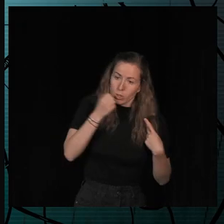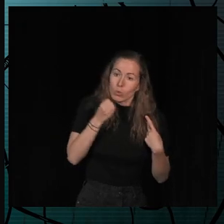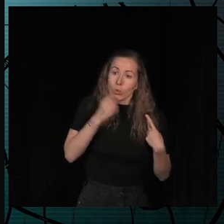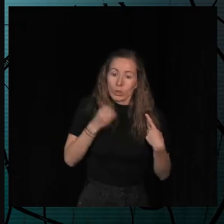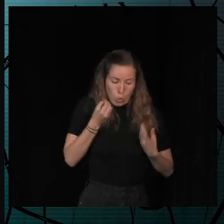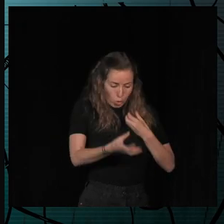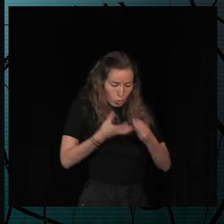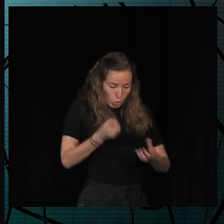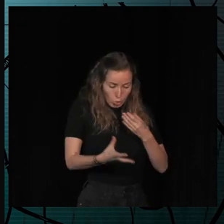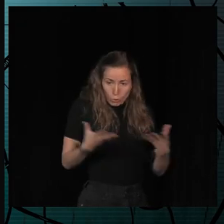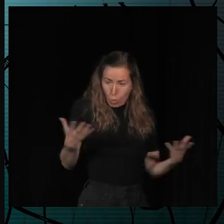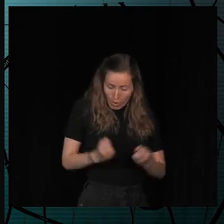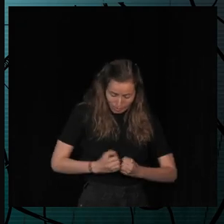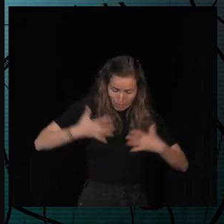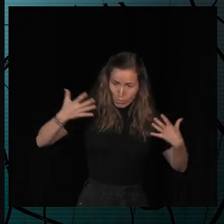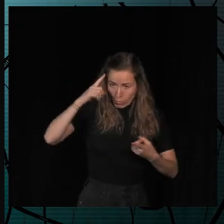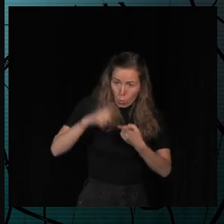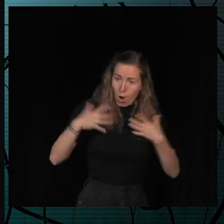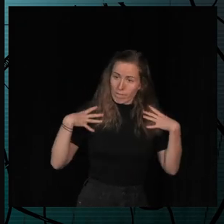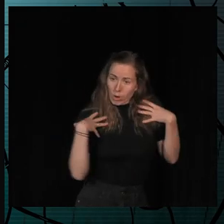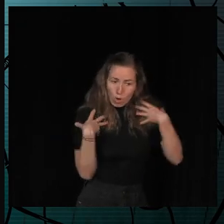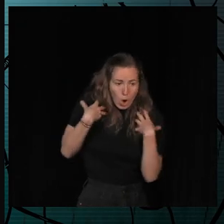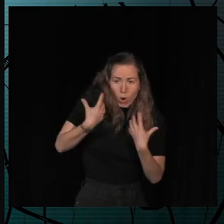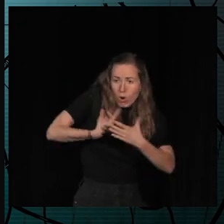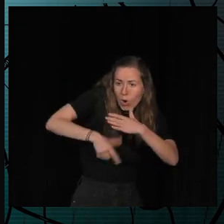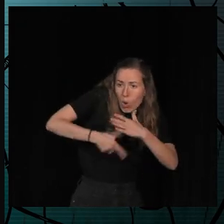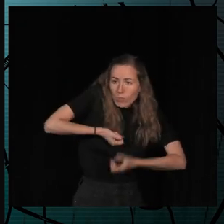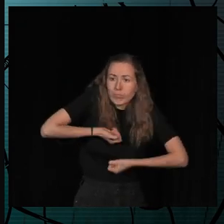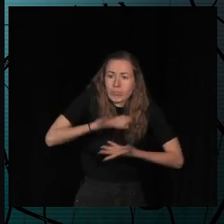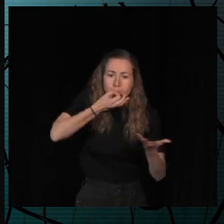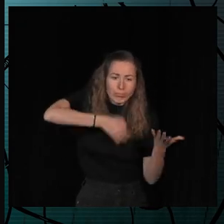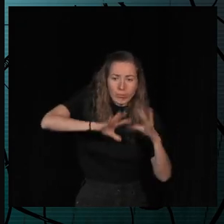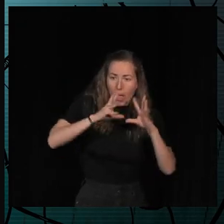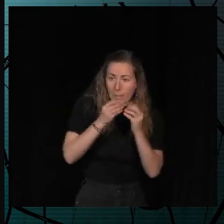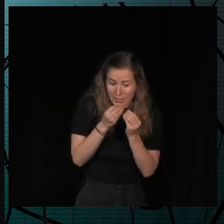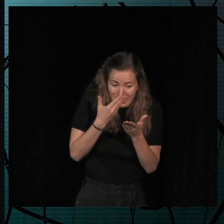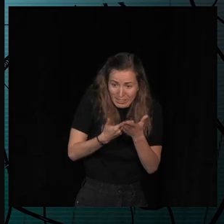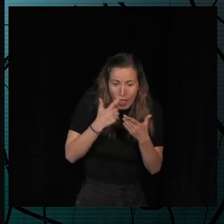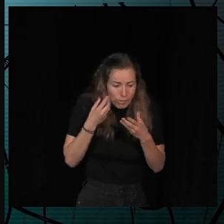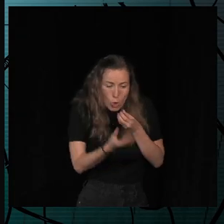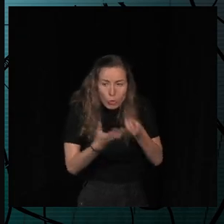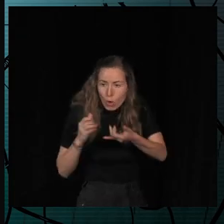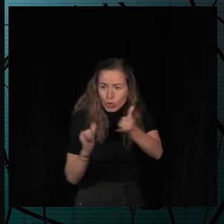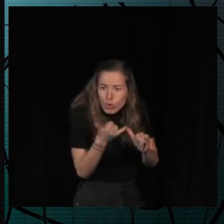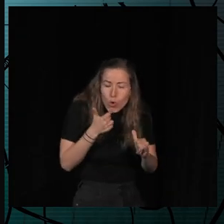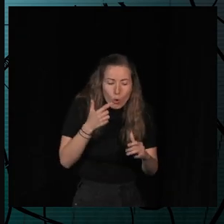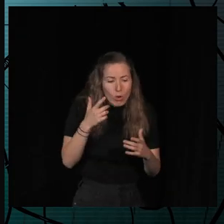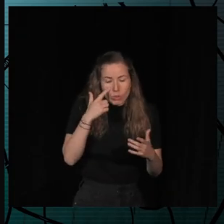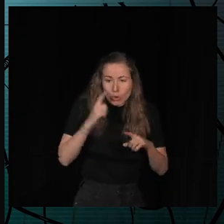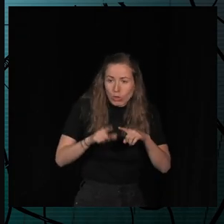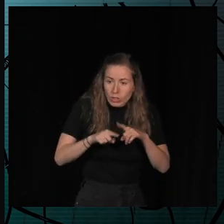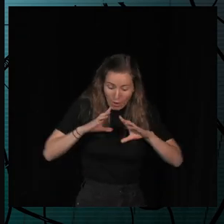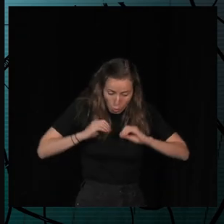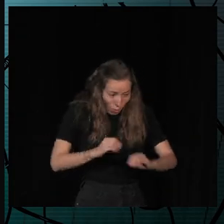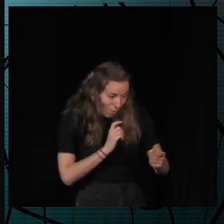psychomotricité le langage enfin tout un tas de choses qui sont bah essentiel d'avoir des jeux du tangible